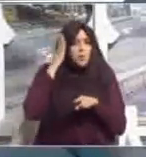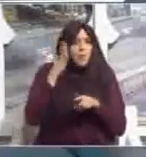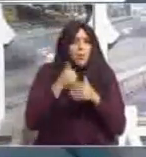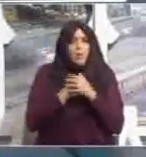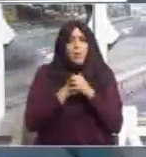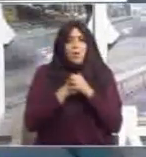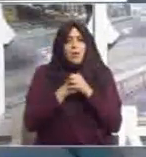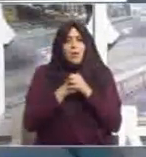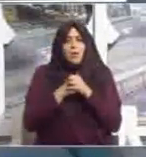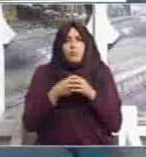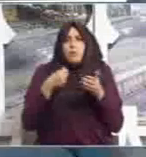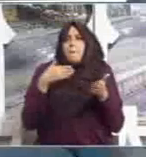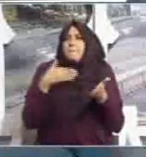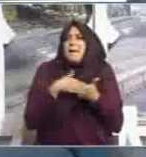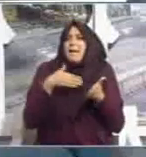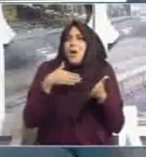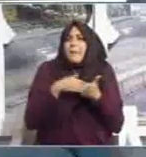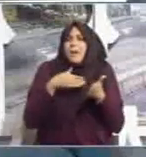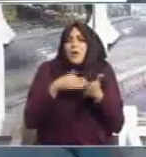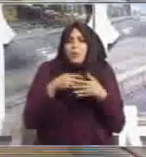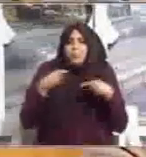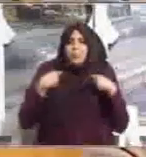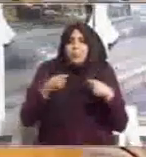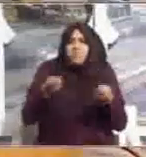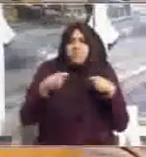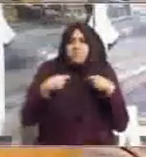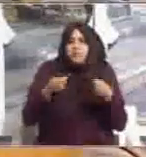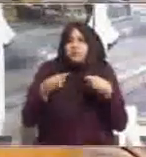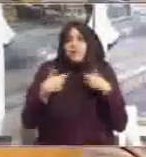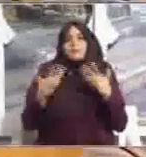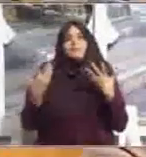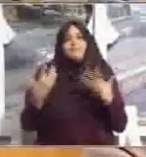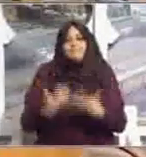تعد بالملايين يعني. تعد بالملايين، أموال رهيبة